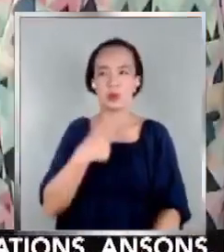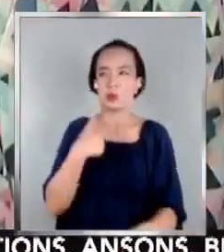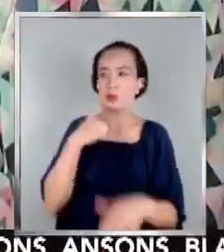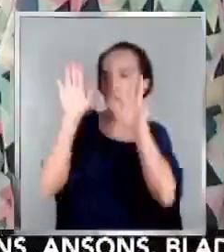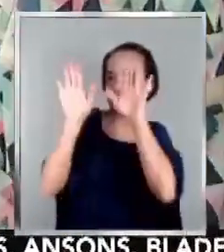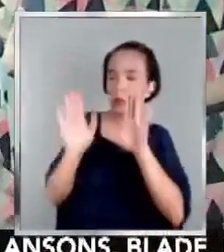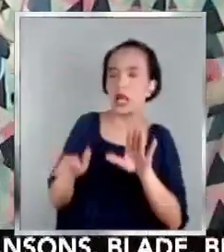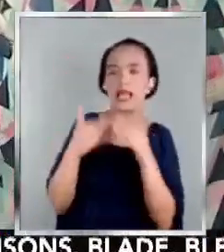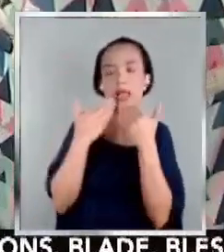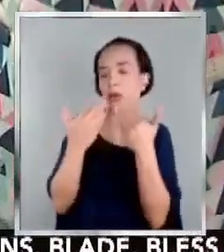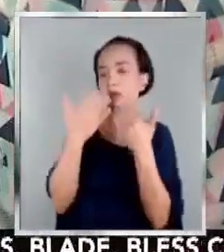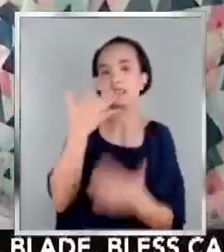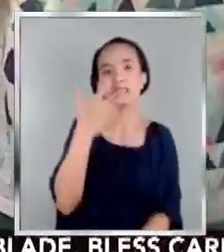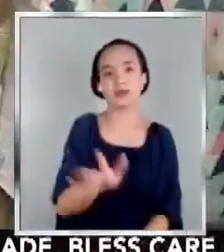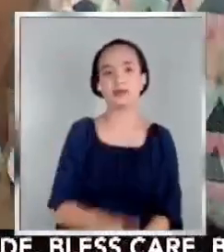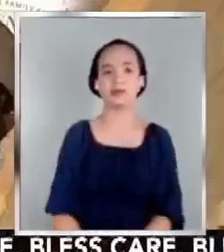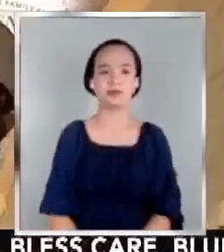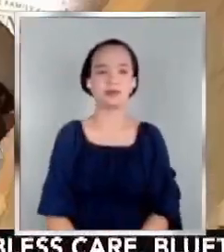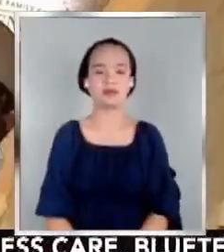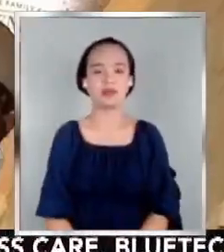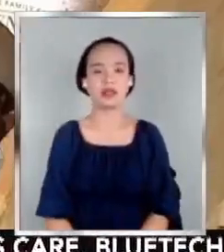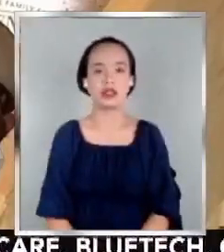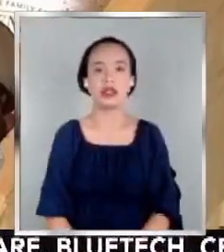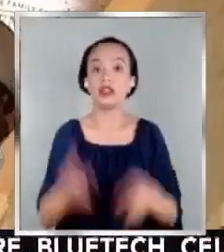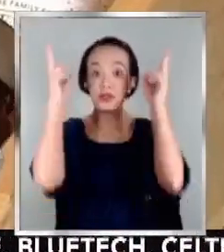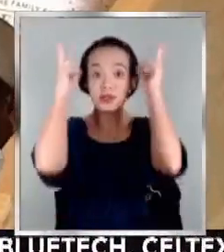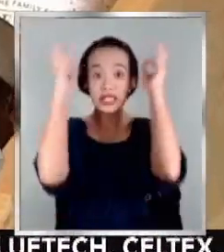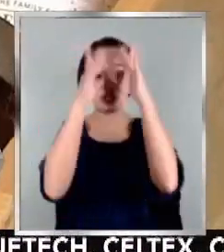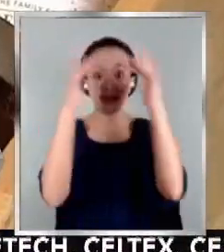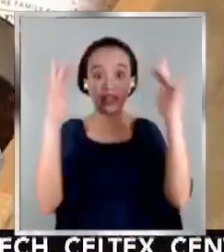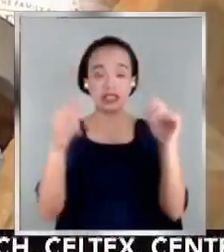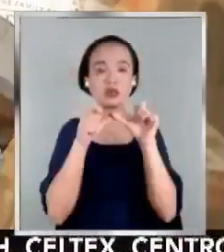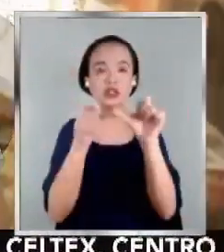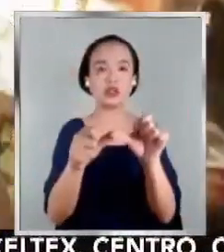sarap. Magpapatuloy ang Veg Fest hanggang bukas.